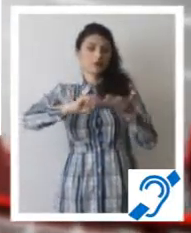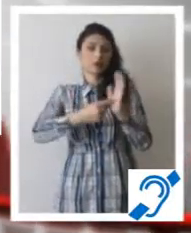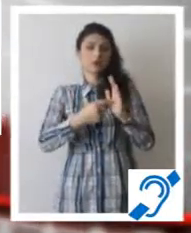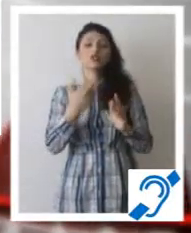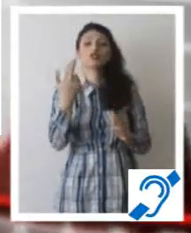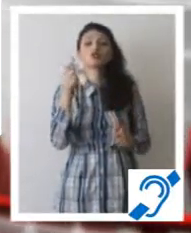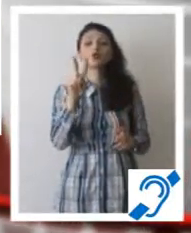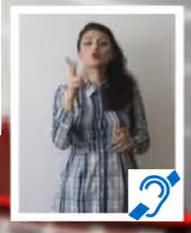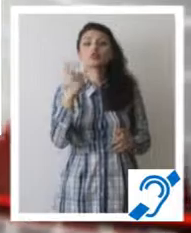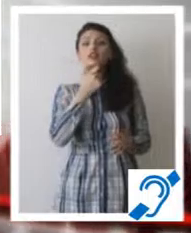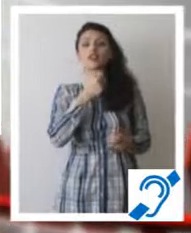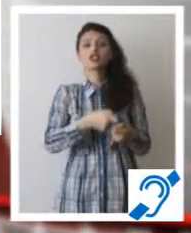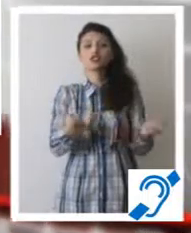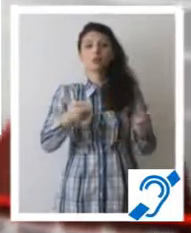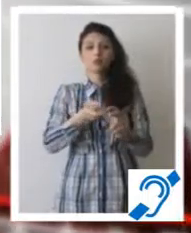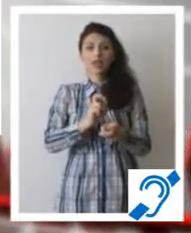făcând cinste cu câte o bere.